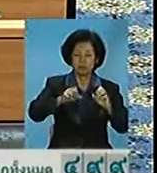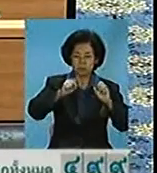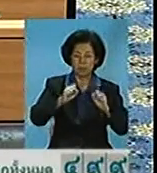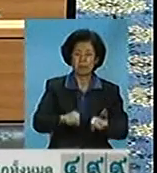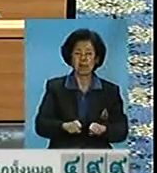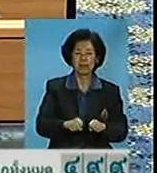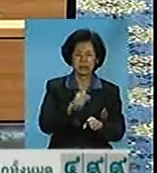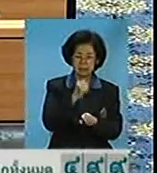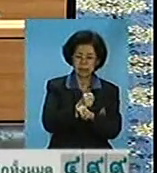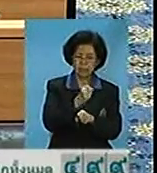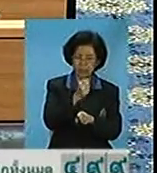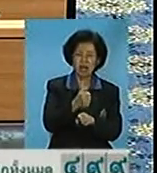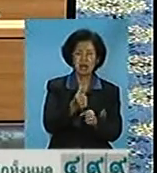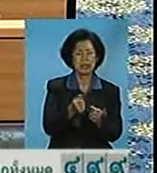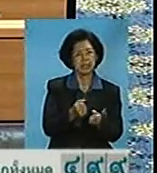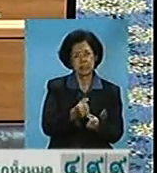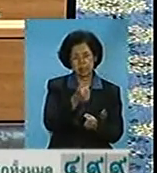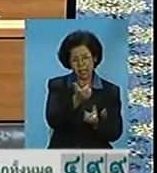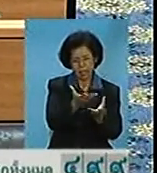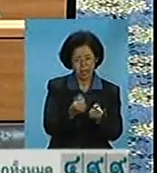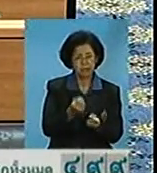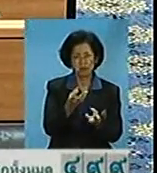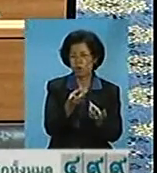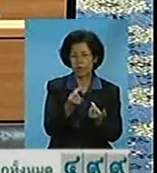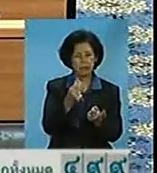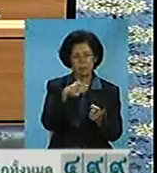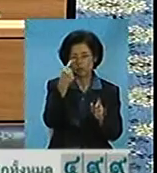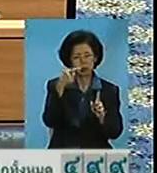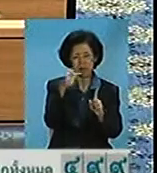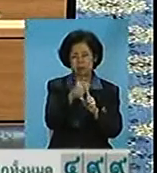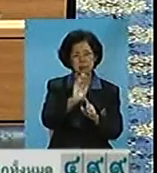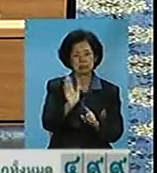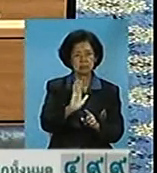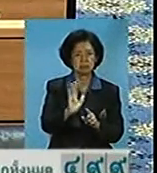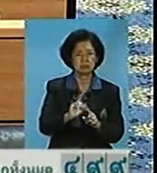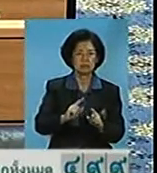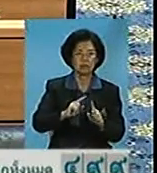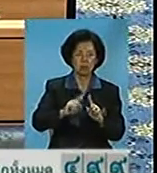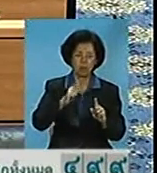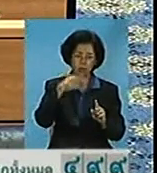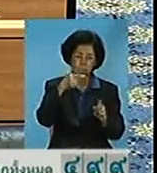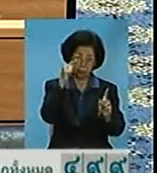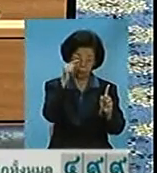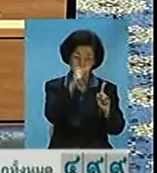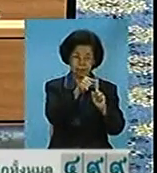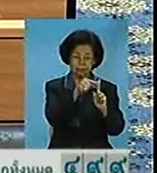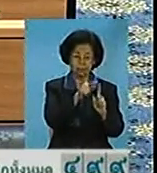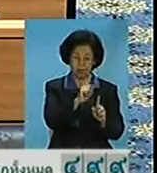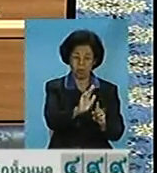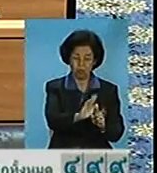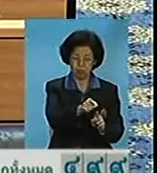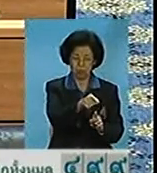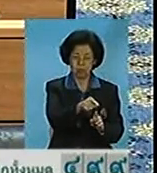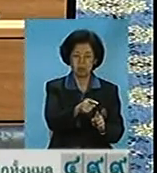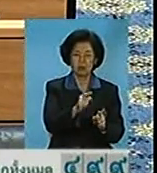ความสามารถที่ทำได้เท่าไหร่เรายังไม่ได้พูดถึงแต่เราบอกวัตถุประสงค์ไว้หน่อยว่าเขาเป็นส่วนหนึ่ง